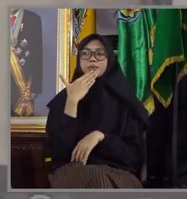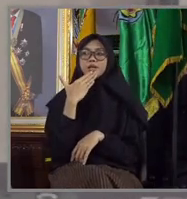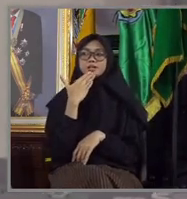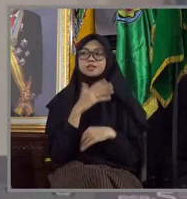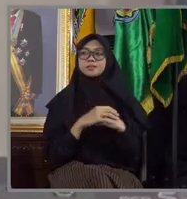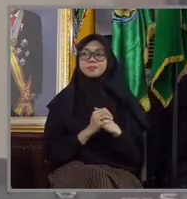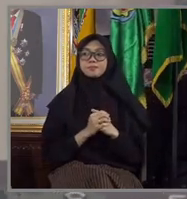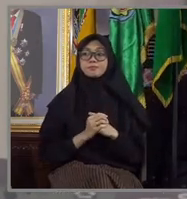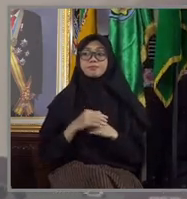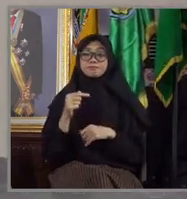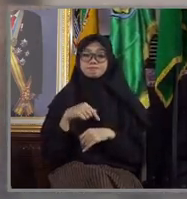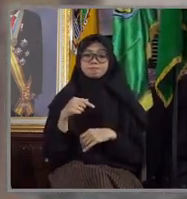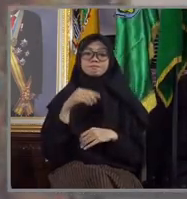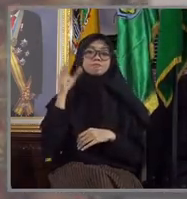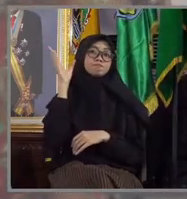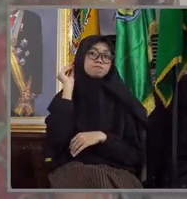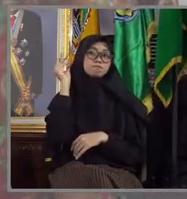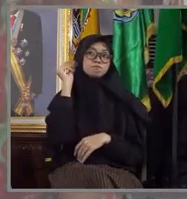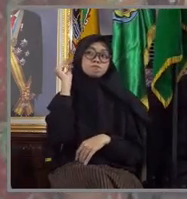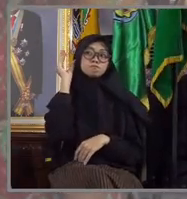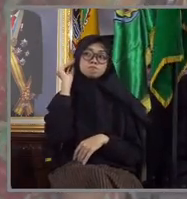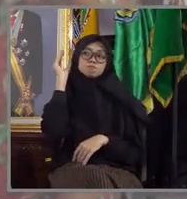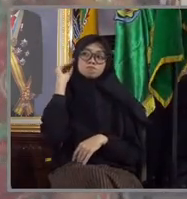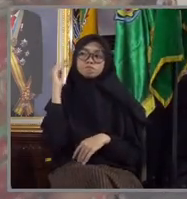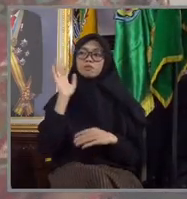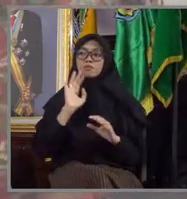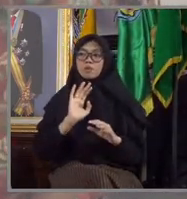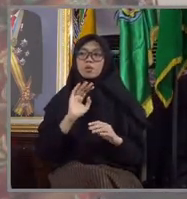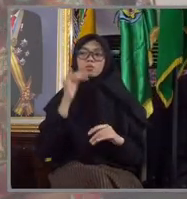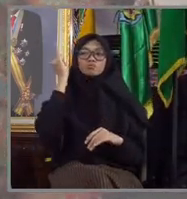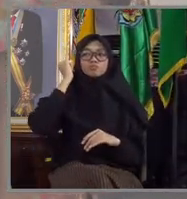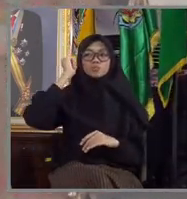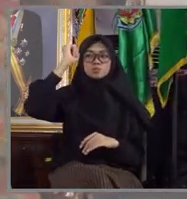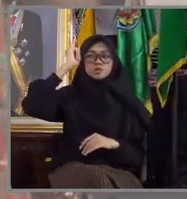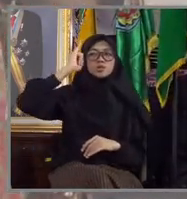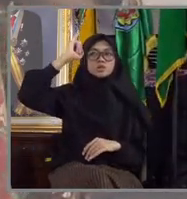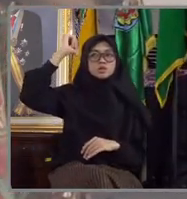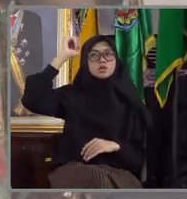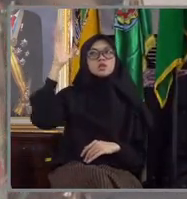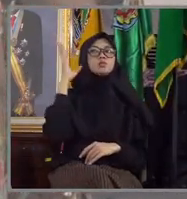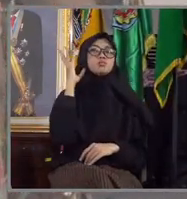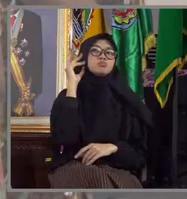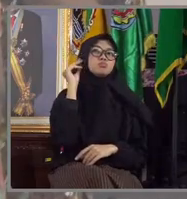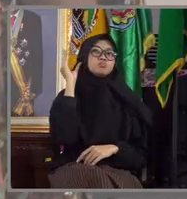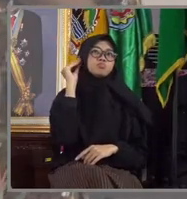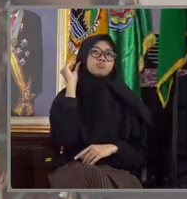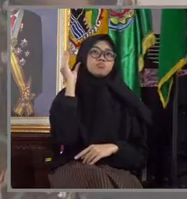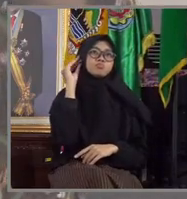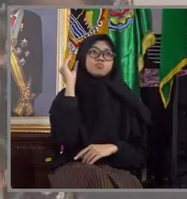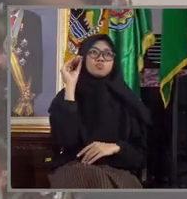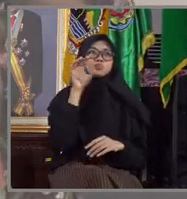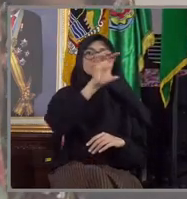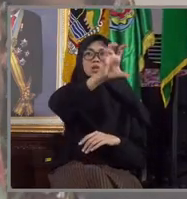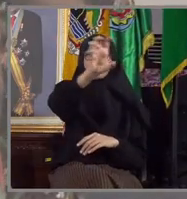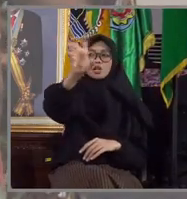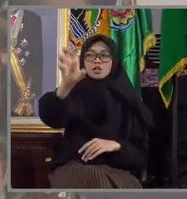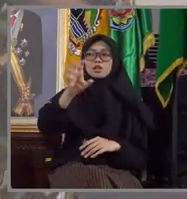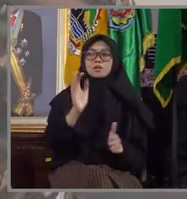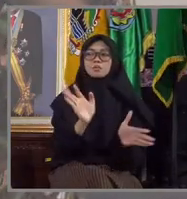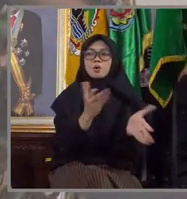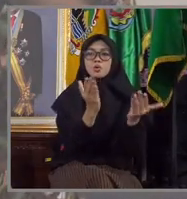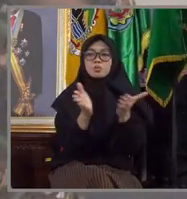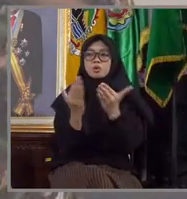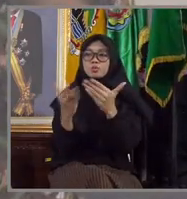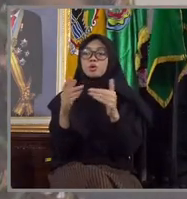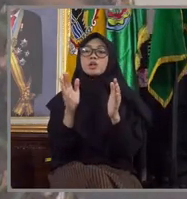tentunya selain mendengar inovasi-inovasi yang sudah dilakukan di masing-masing daerah di sini juga kita